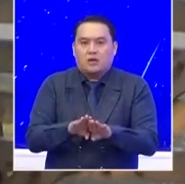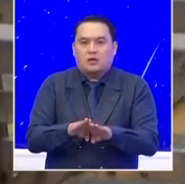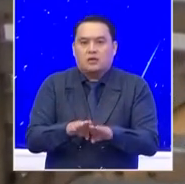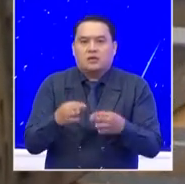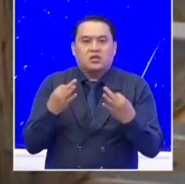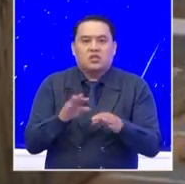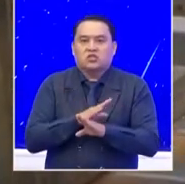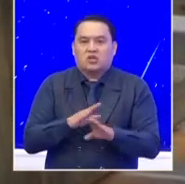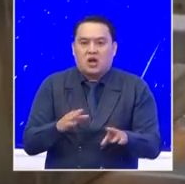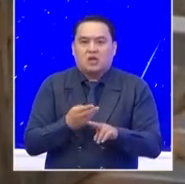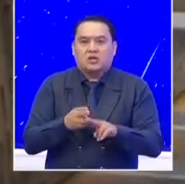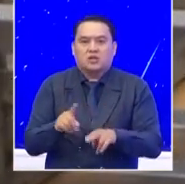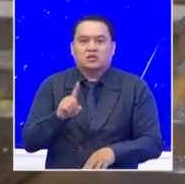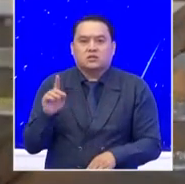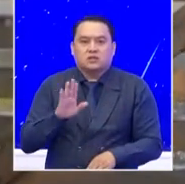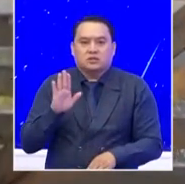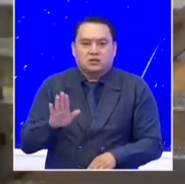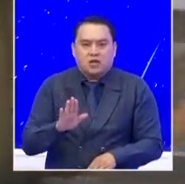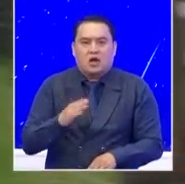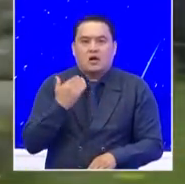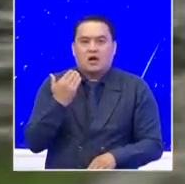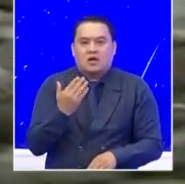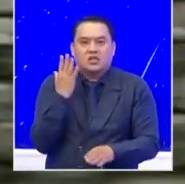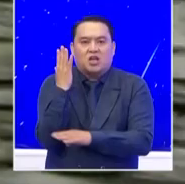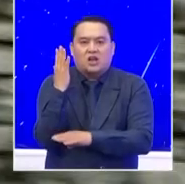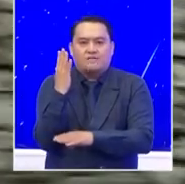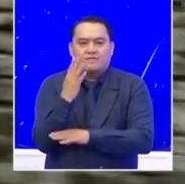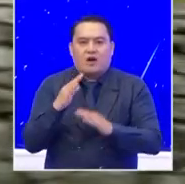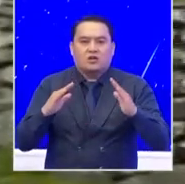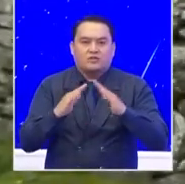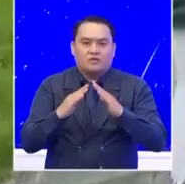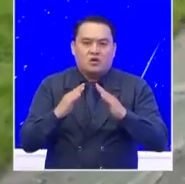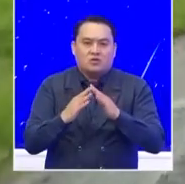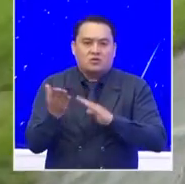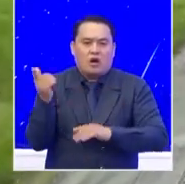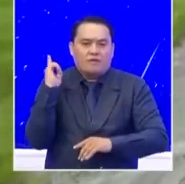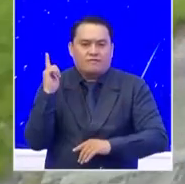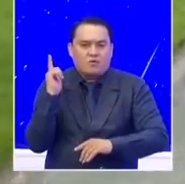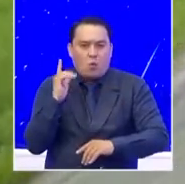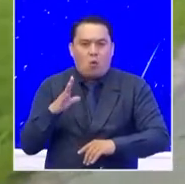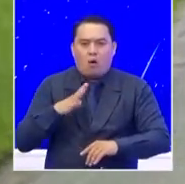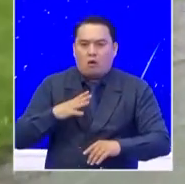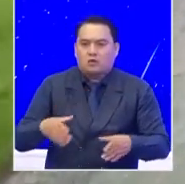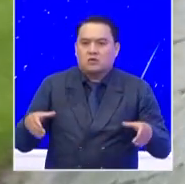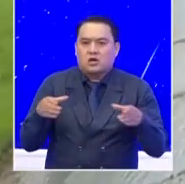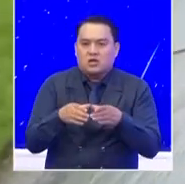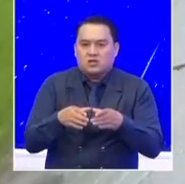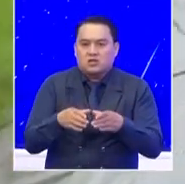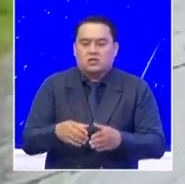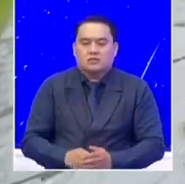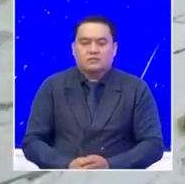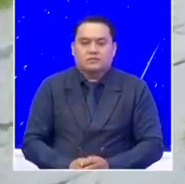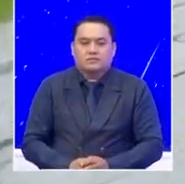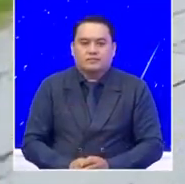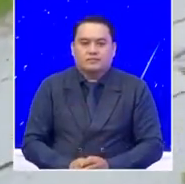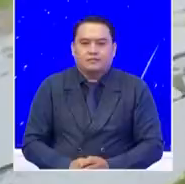не решаются. Это один из символов их страны. Деревянное зодчество Средневековья объединило в себе и христианские, и языческие